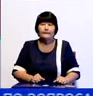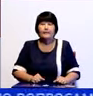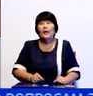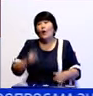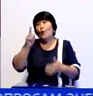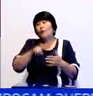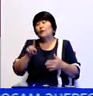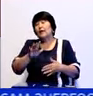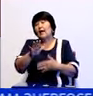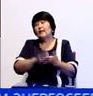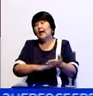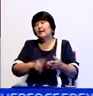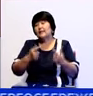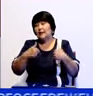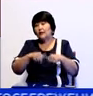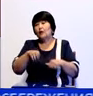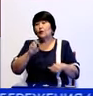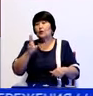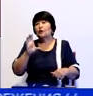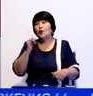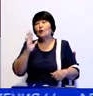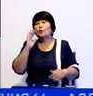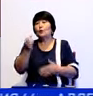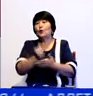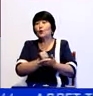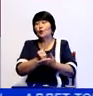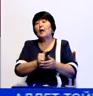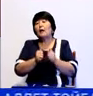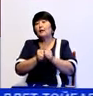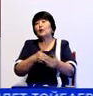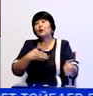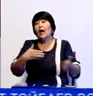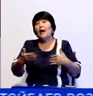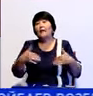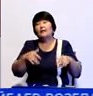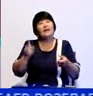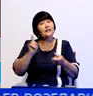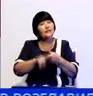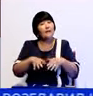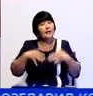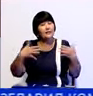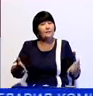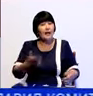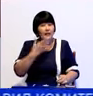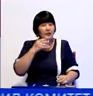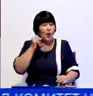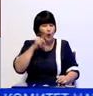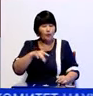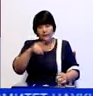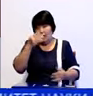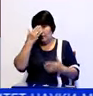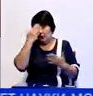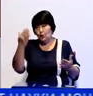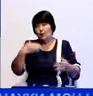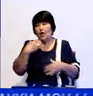Уверен, что в дальнейшем с организацией Тюрксой будет укрепляться партнерские отношения, связанные с большим национальным опытом международного